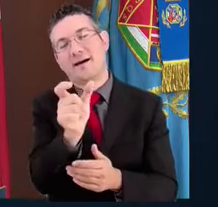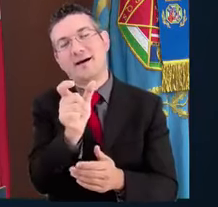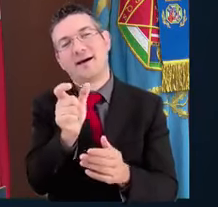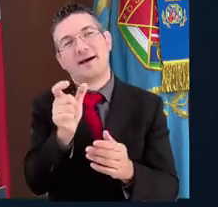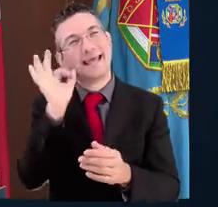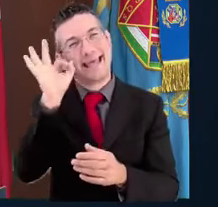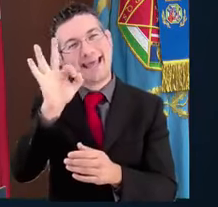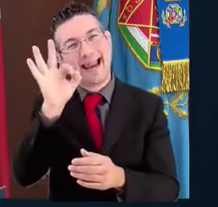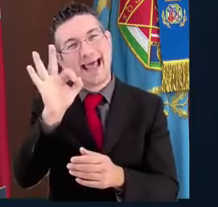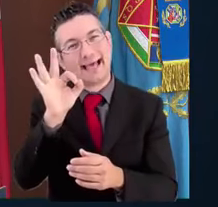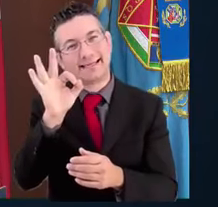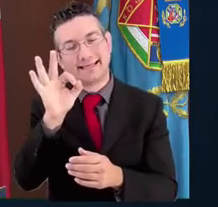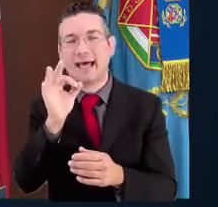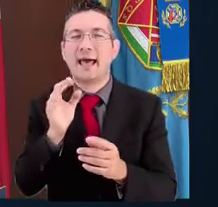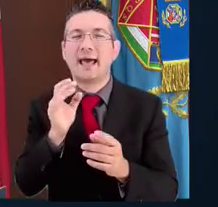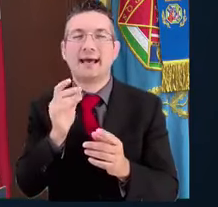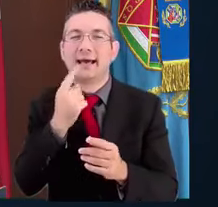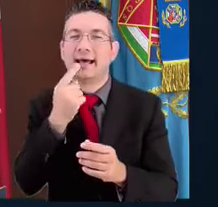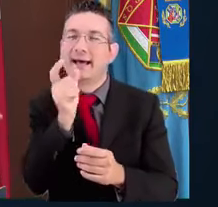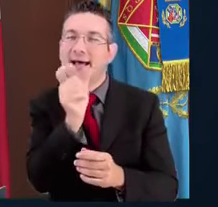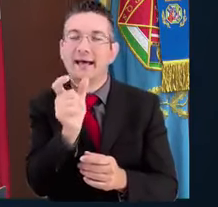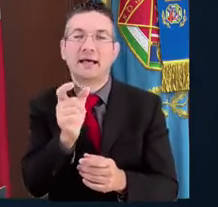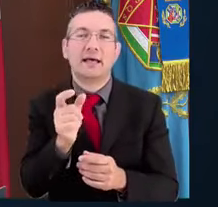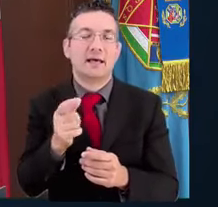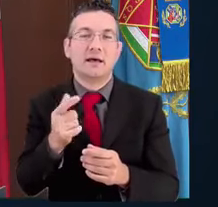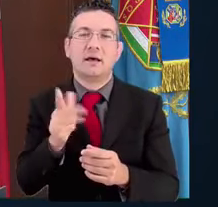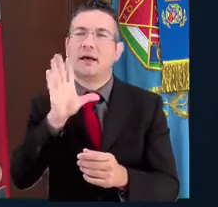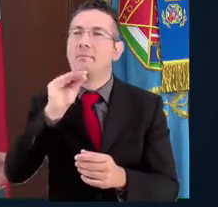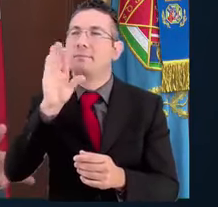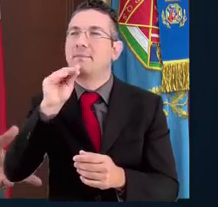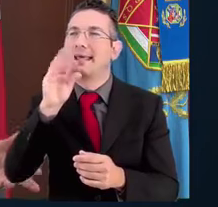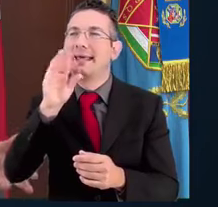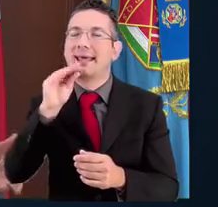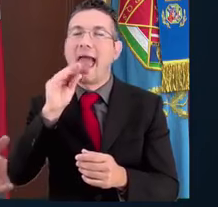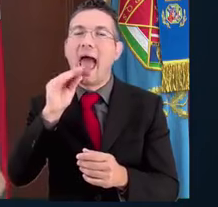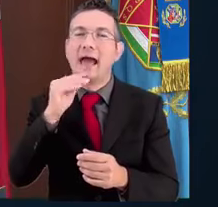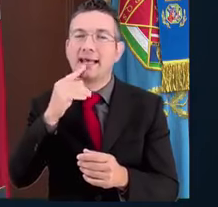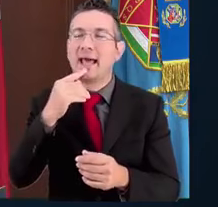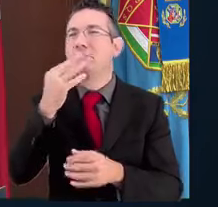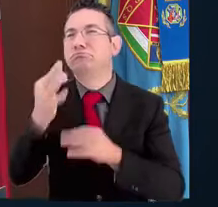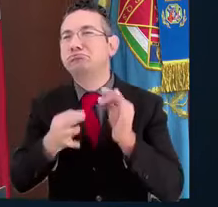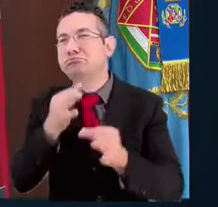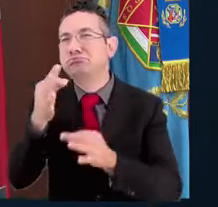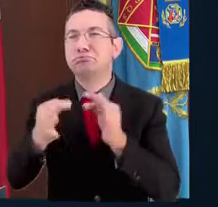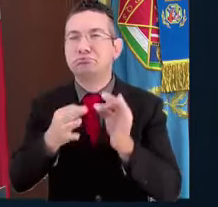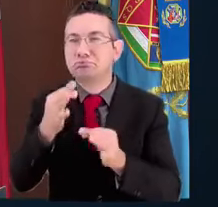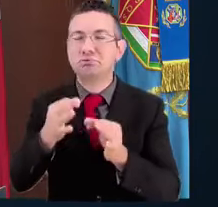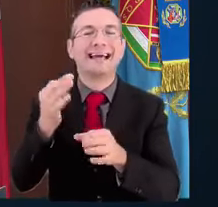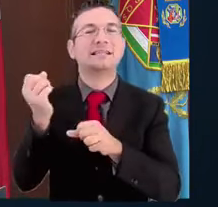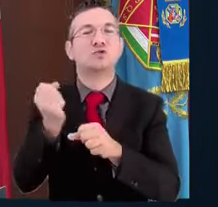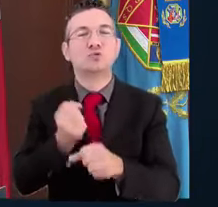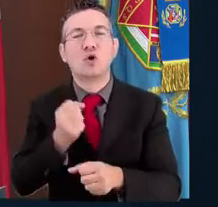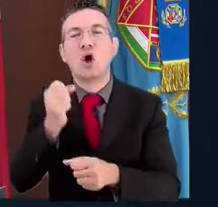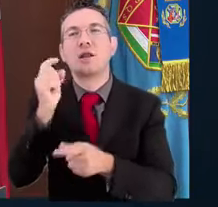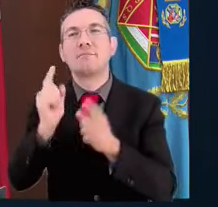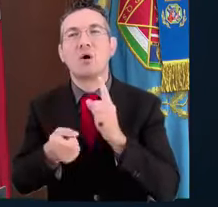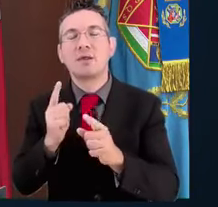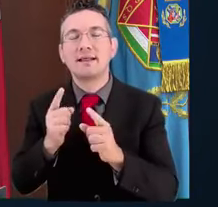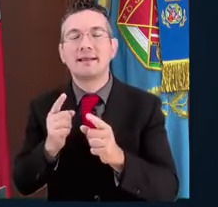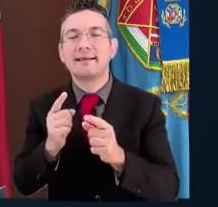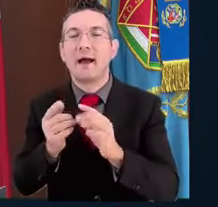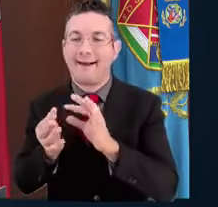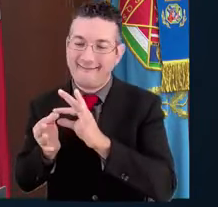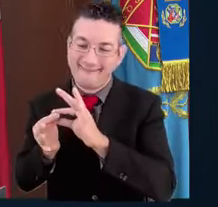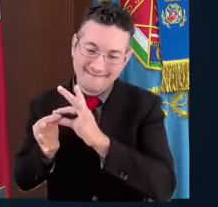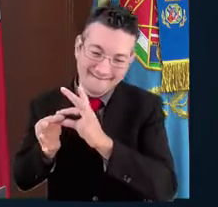scaricare a terra le chiacchiere che noi facciamo come istituzione come politica arrivando sui